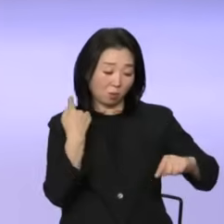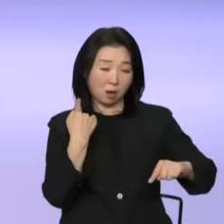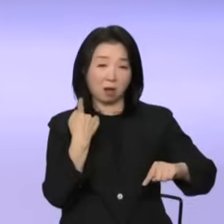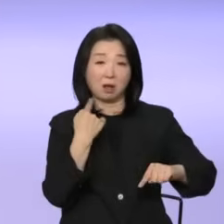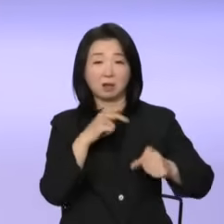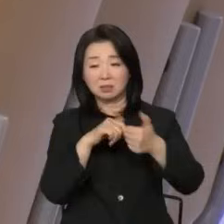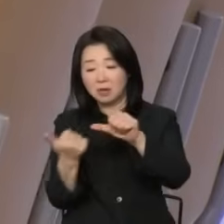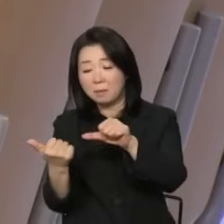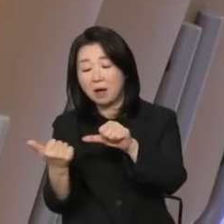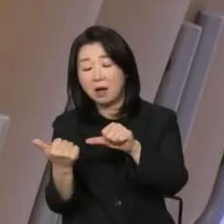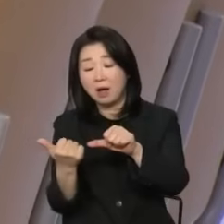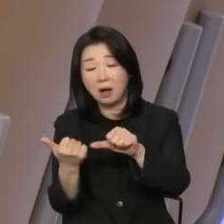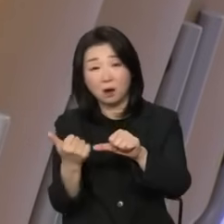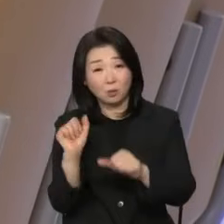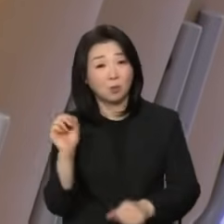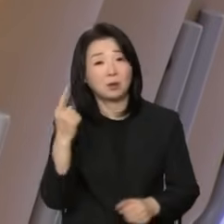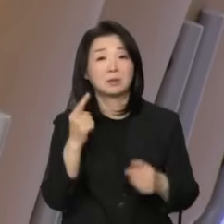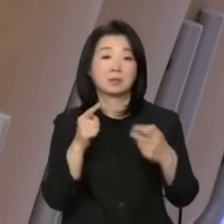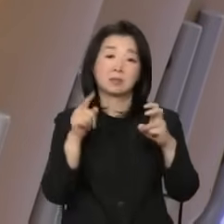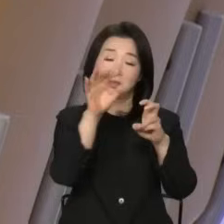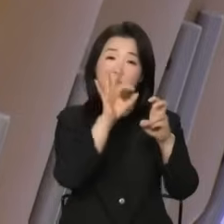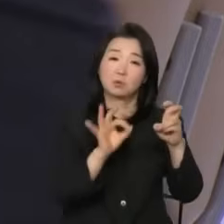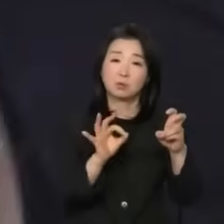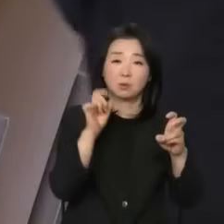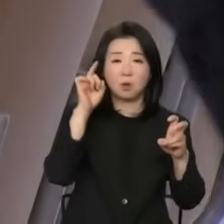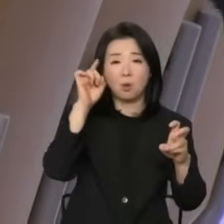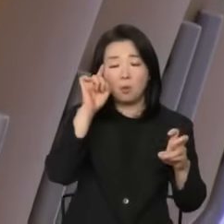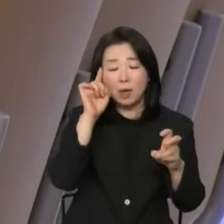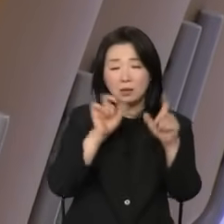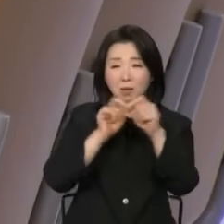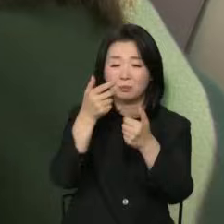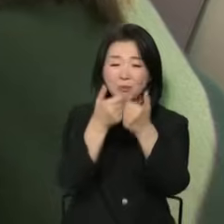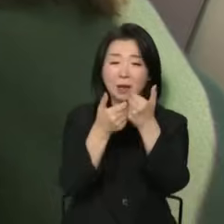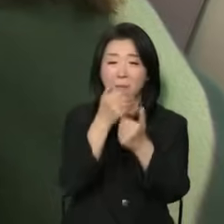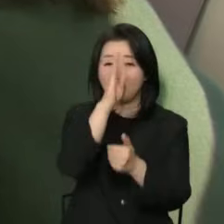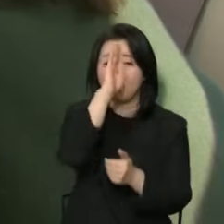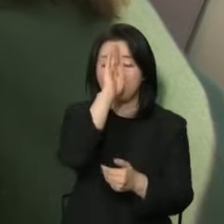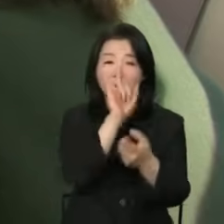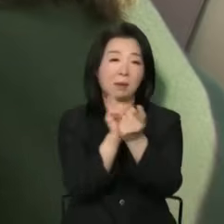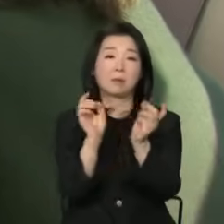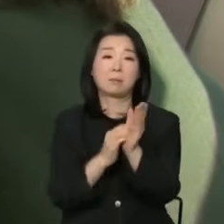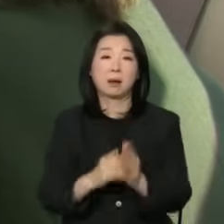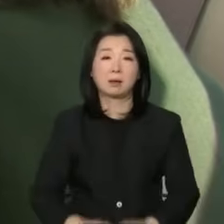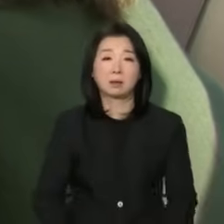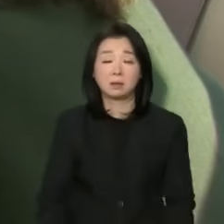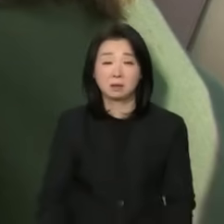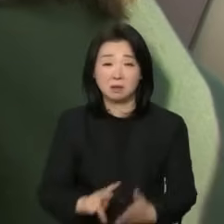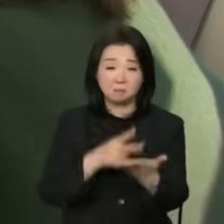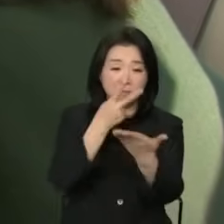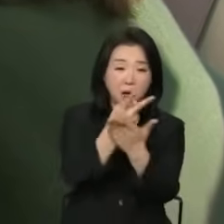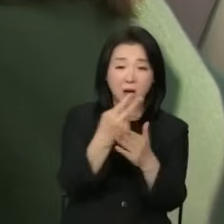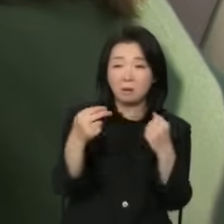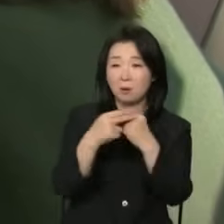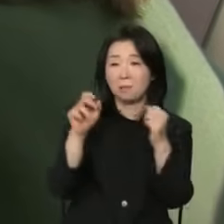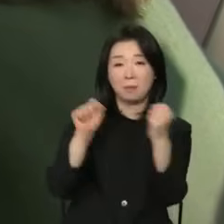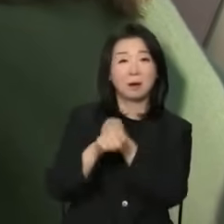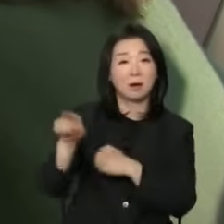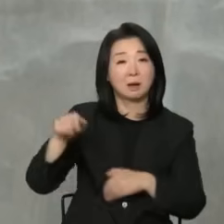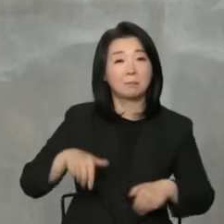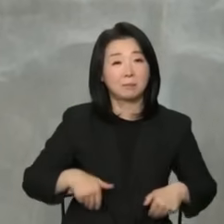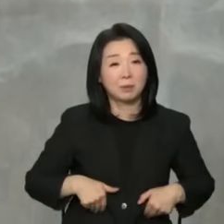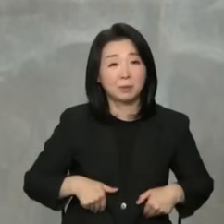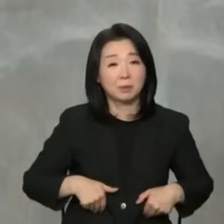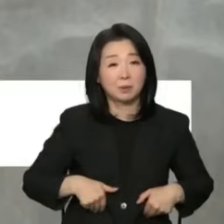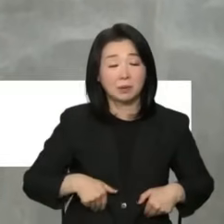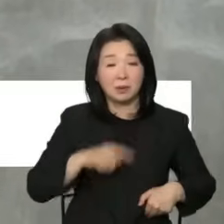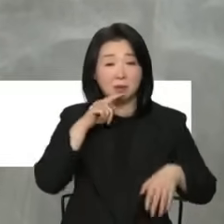사망할 확률이 20% 이상인데 주로 합병증 때문입니다. 넘어졌다면 병원에 바로 가는 게 중요합니다.